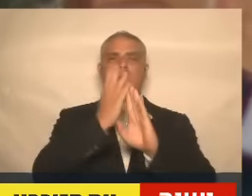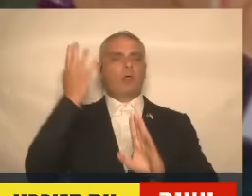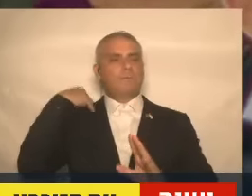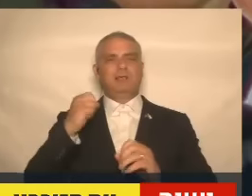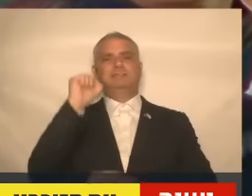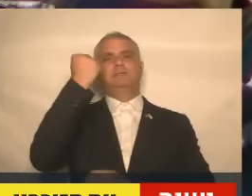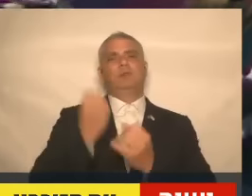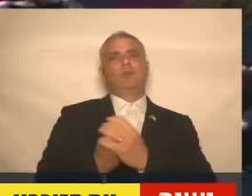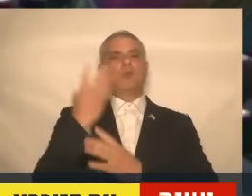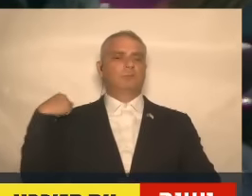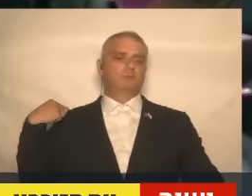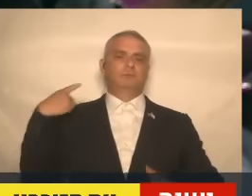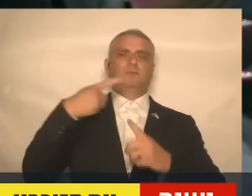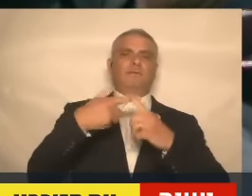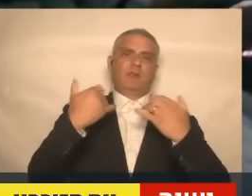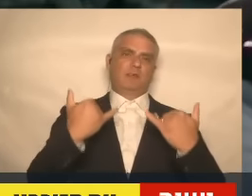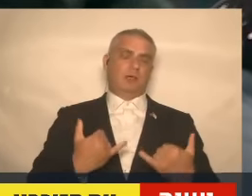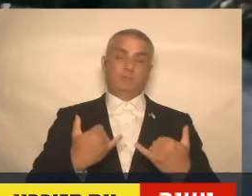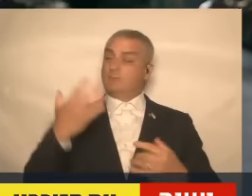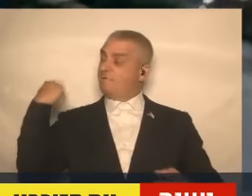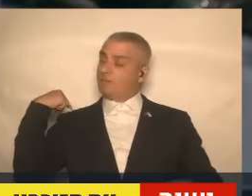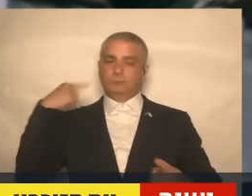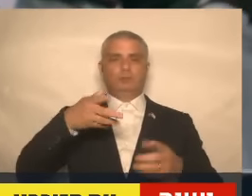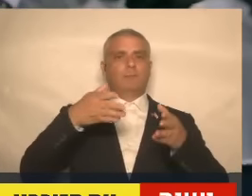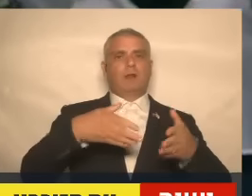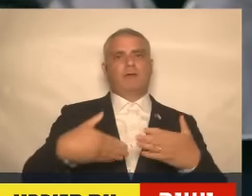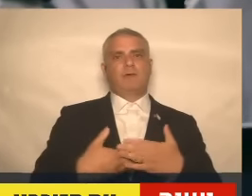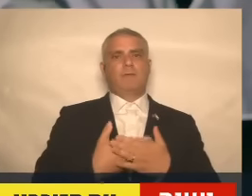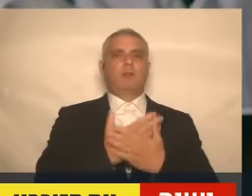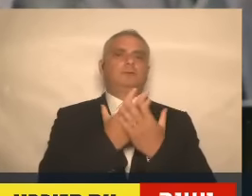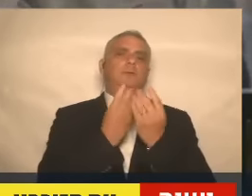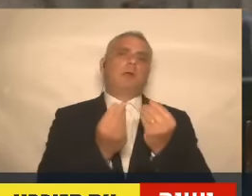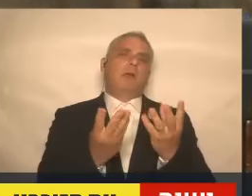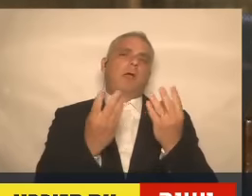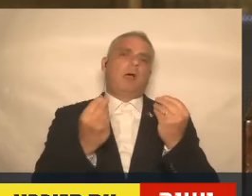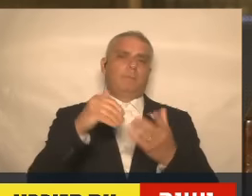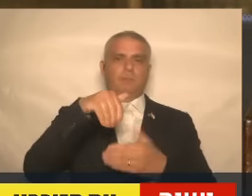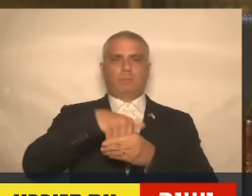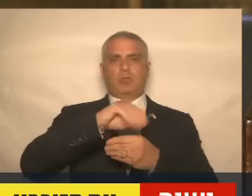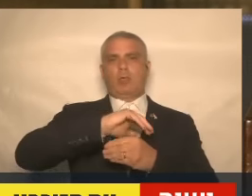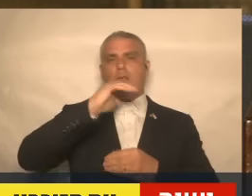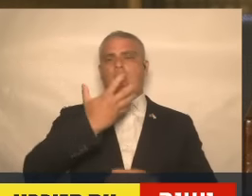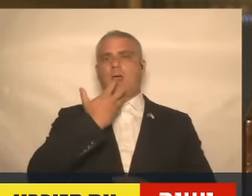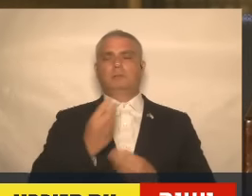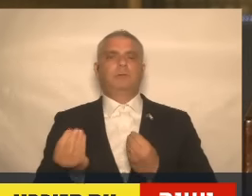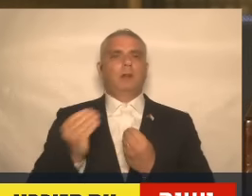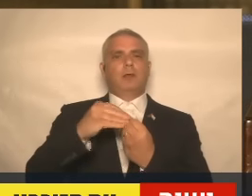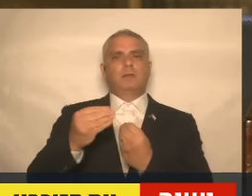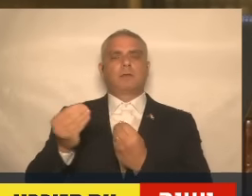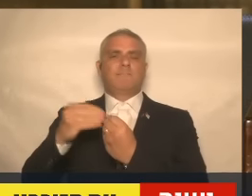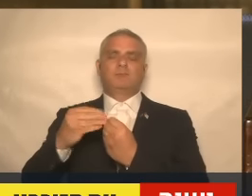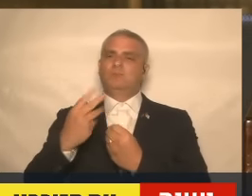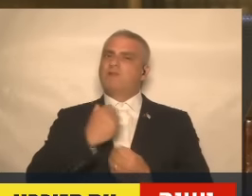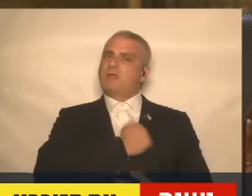שחר הציונות. ומשם לקברים החדשים הרבים בהר הרצל, שהתווספו